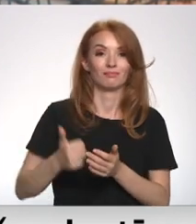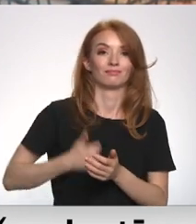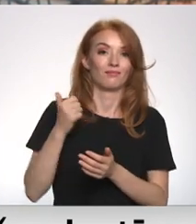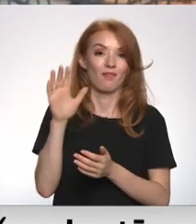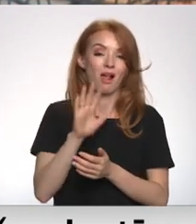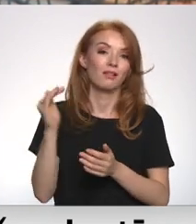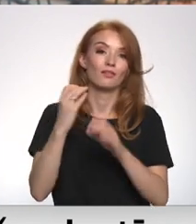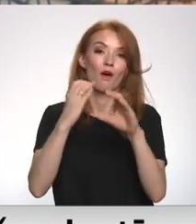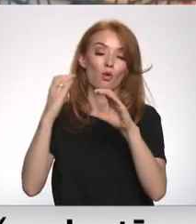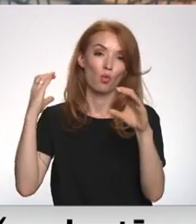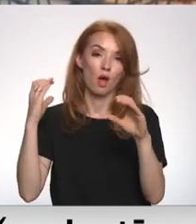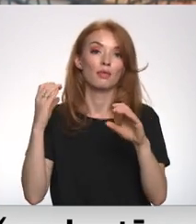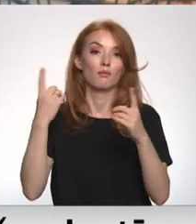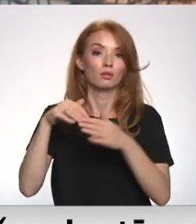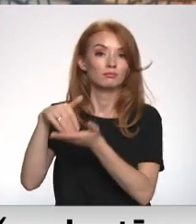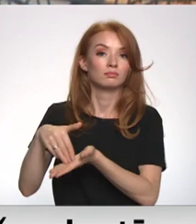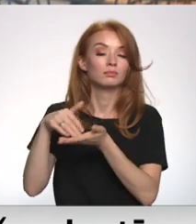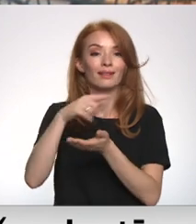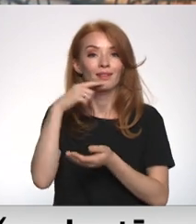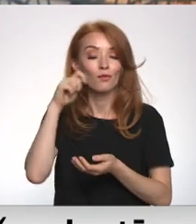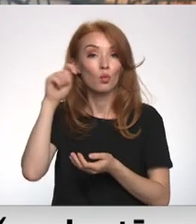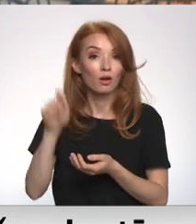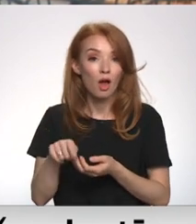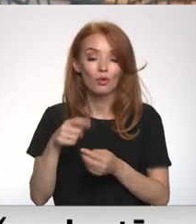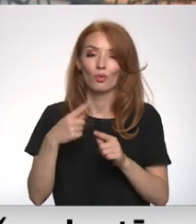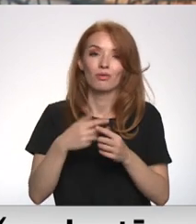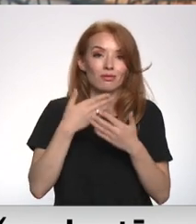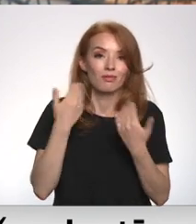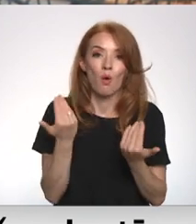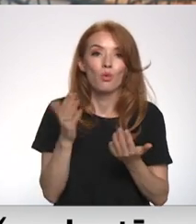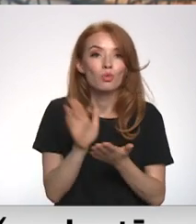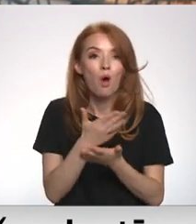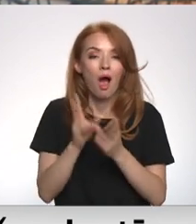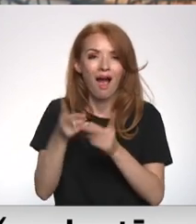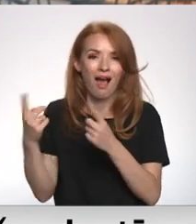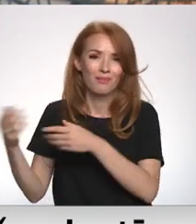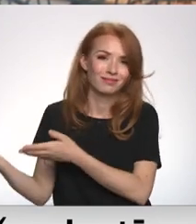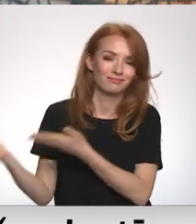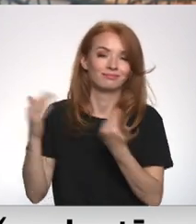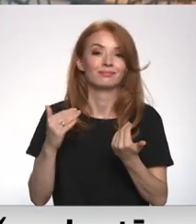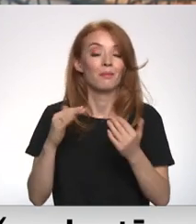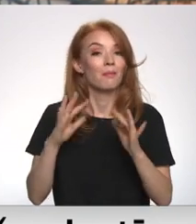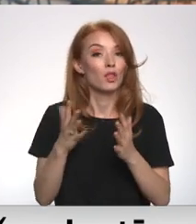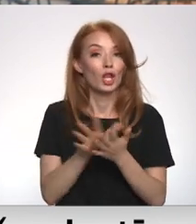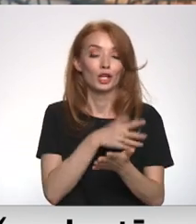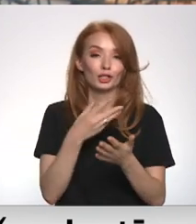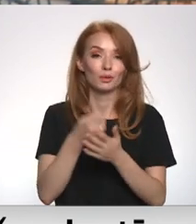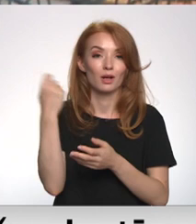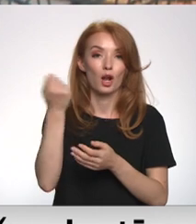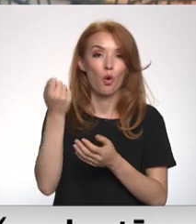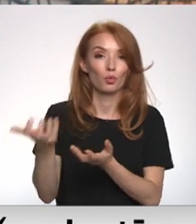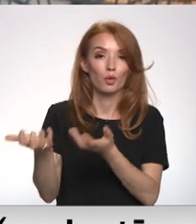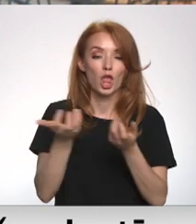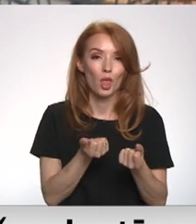jau gandrīz pusgadu atrodas Krievijā un Ukrainā un nav rasts risinājums to atgādāšanai uz Latviju. Kaut arī līdz šim graudu